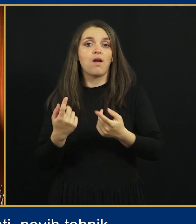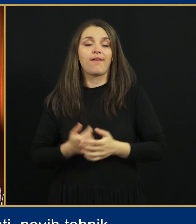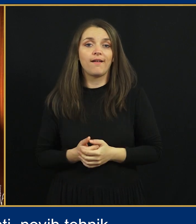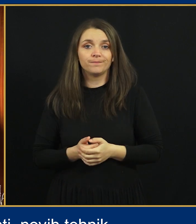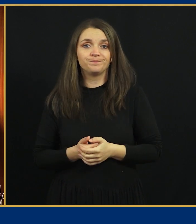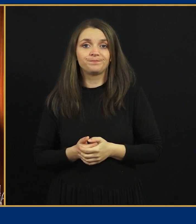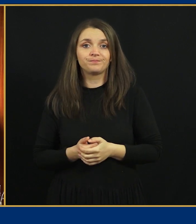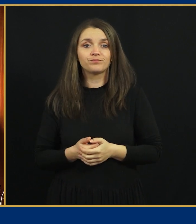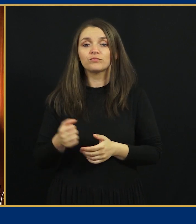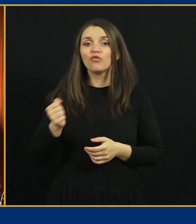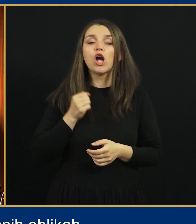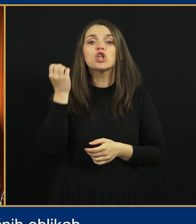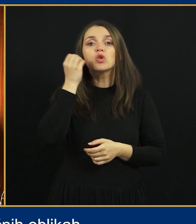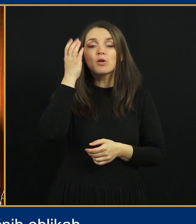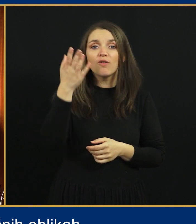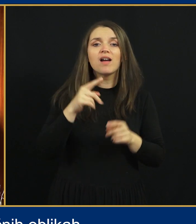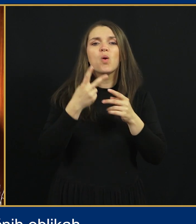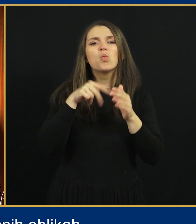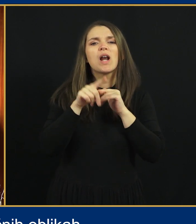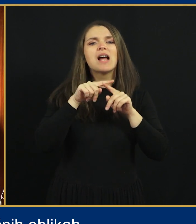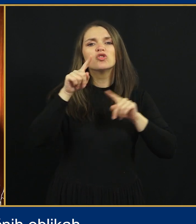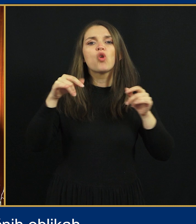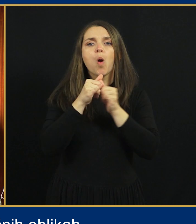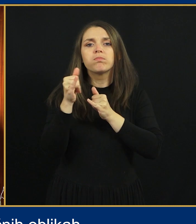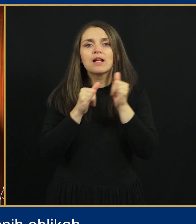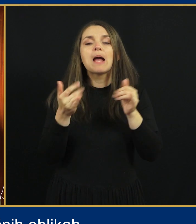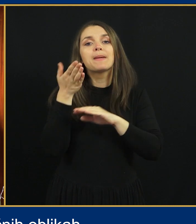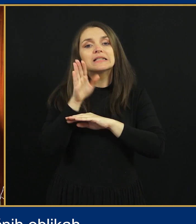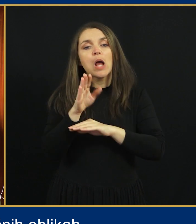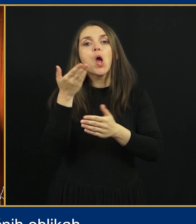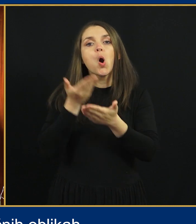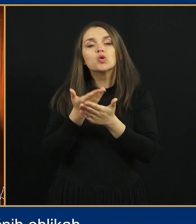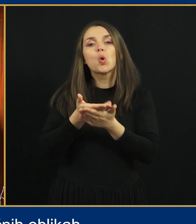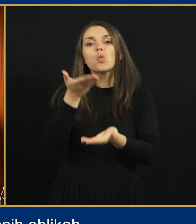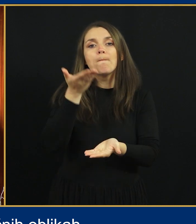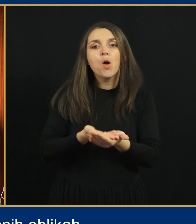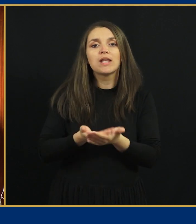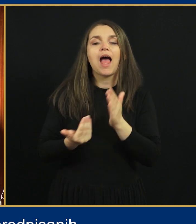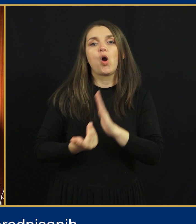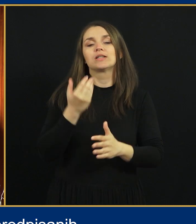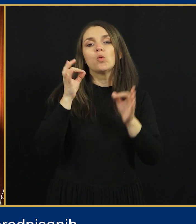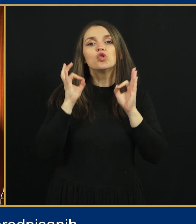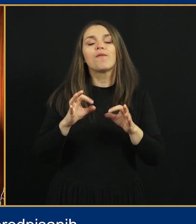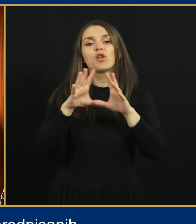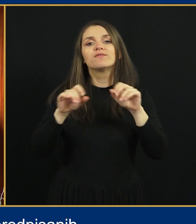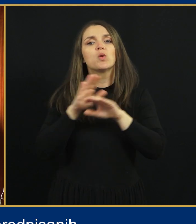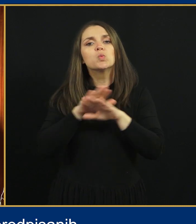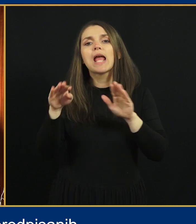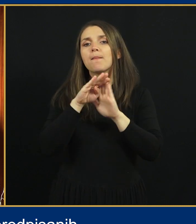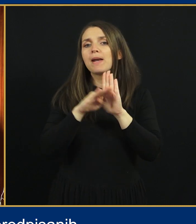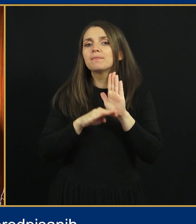okolja. Vojaško izobraževanje v različnih oblikah namreč predstavlja osnovno podlago za učinkovito izvajanje